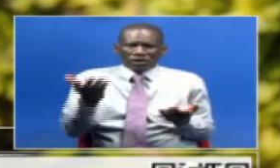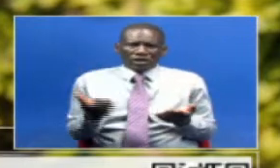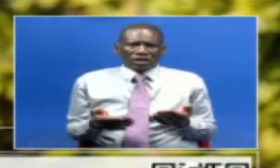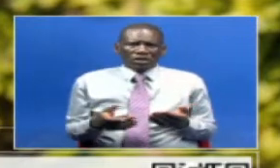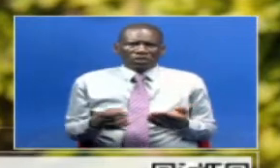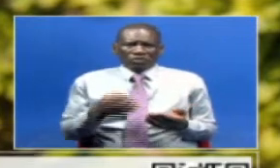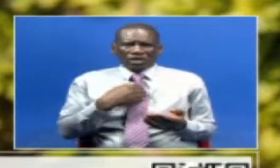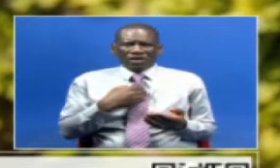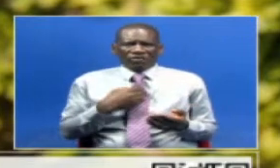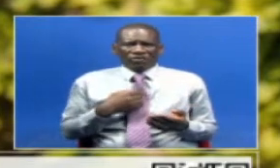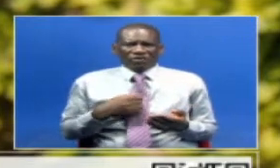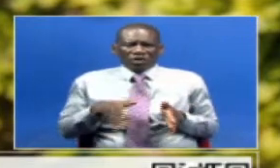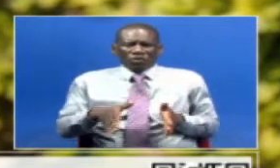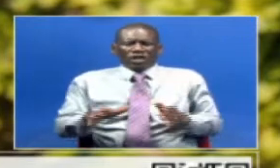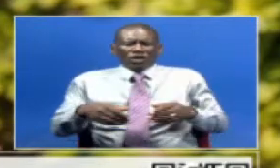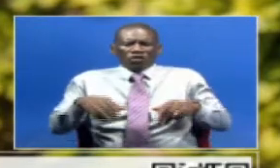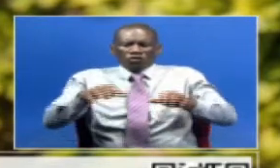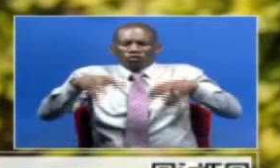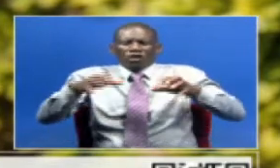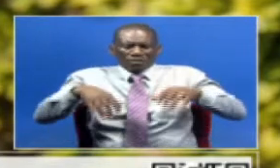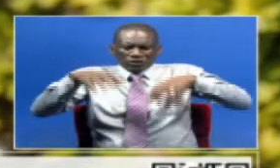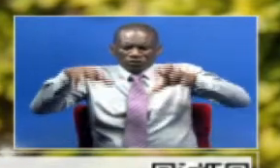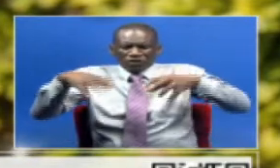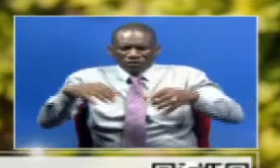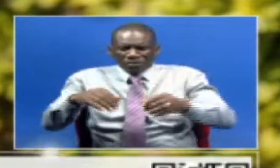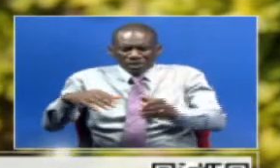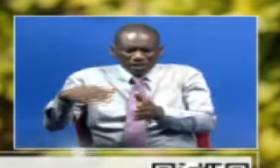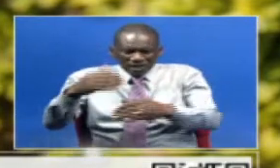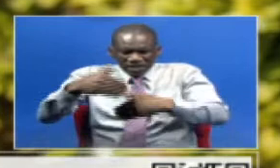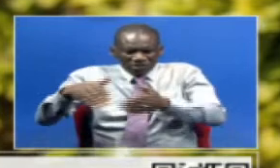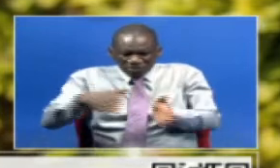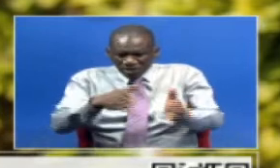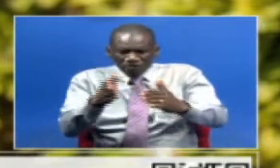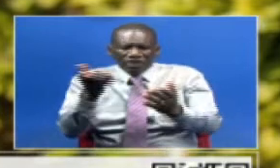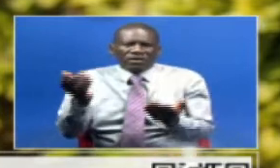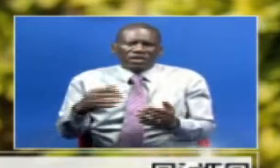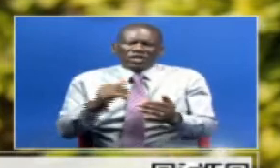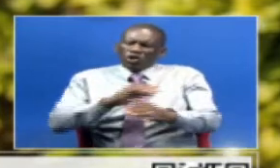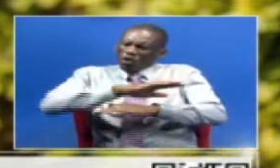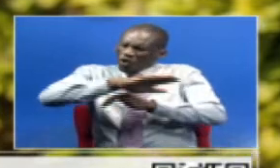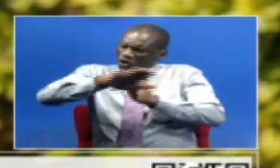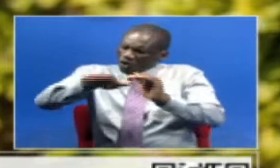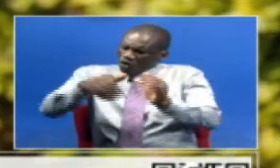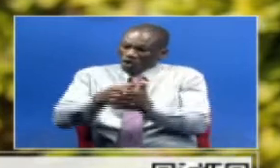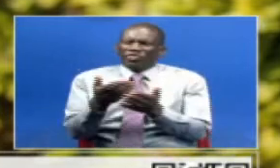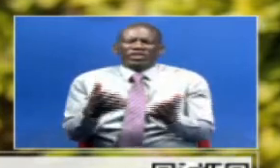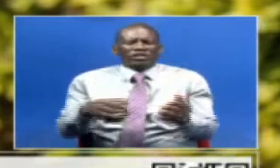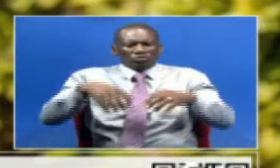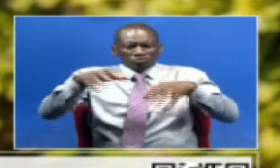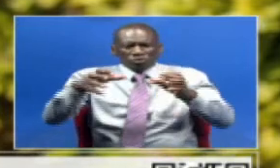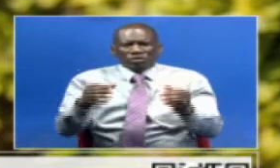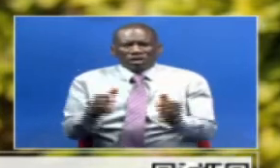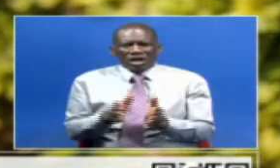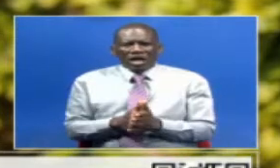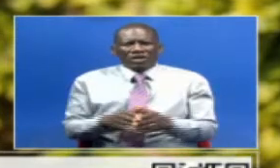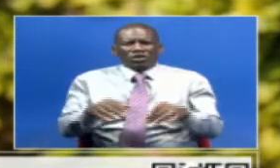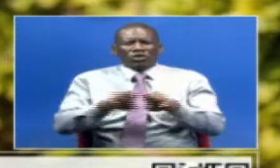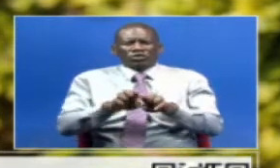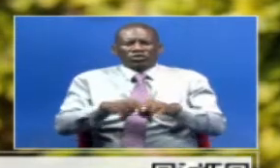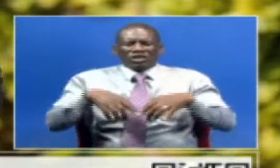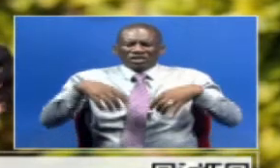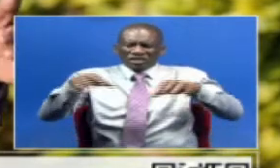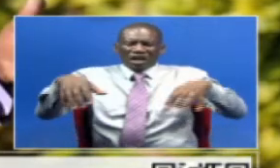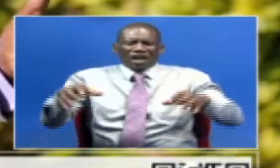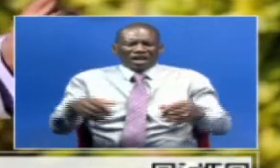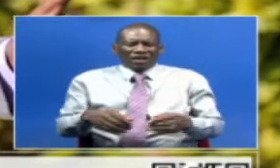kwa mtoni na kulima mboga na nini. Paka hiyo nini yote imelimwa, paka hata mashamba imeanza